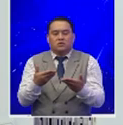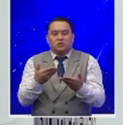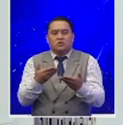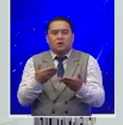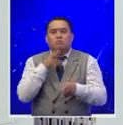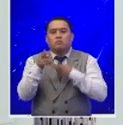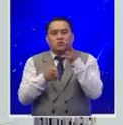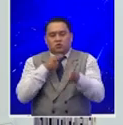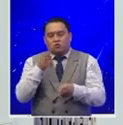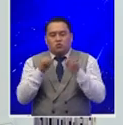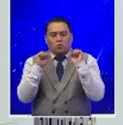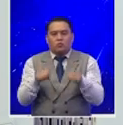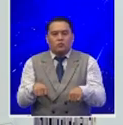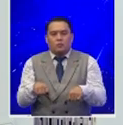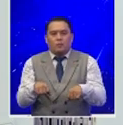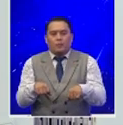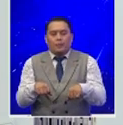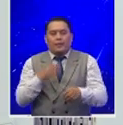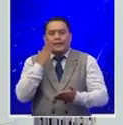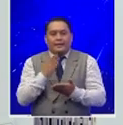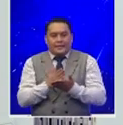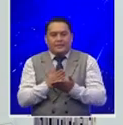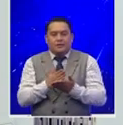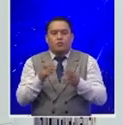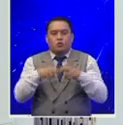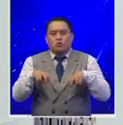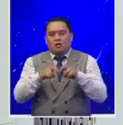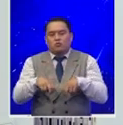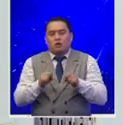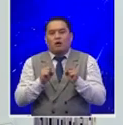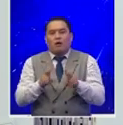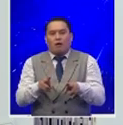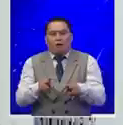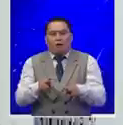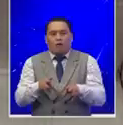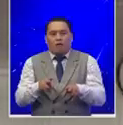эти же предложения, если жалобы, будет рассматриваться на